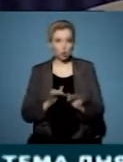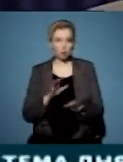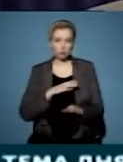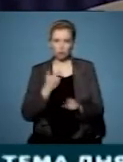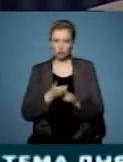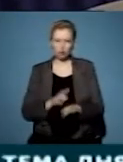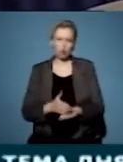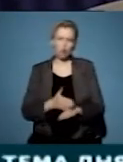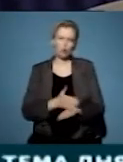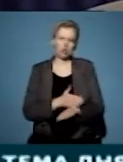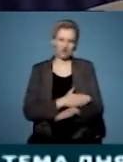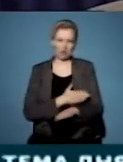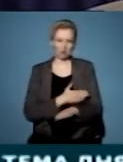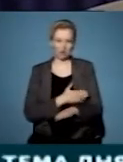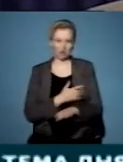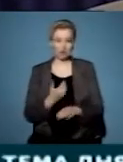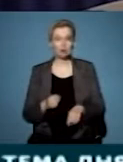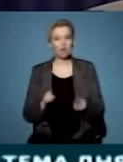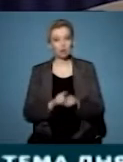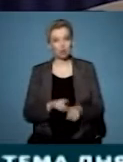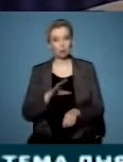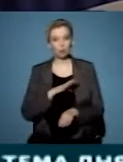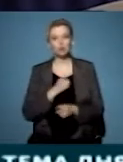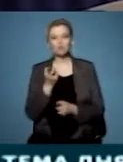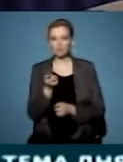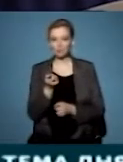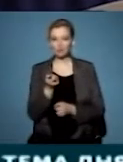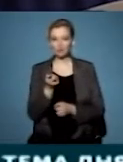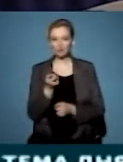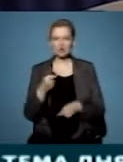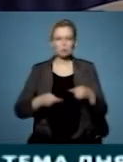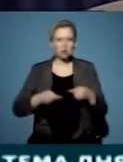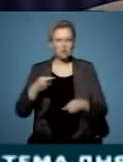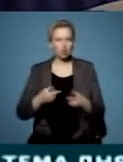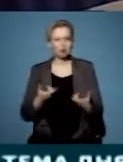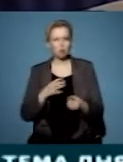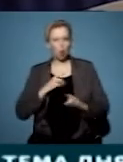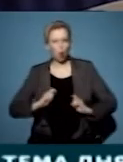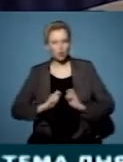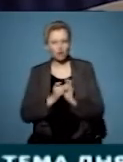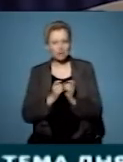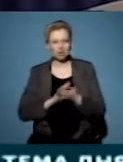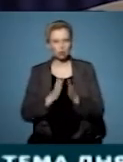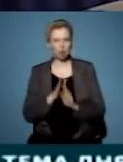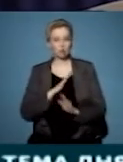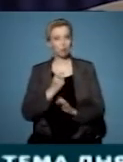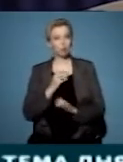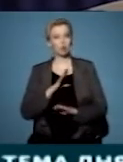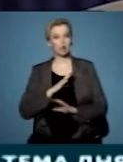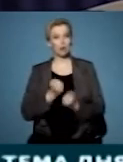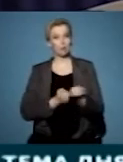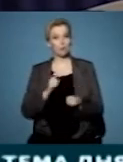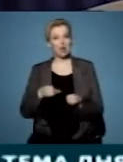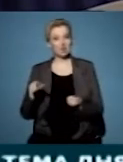дуже довготривалий. І такі були, трошечки сперечалися, десь якісь конфліктні ситуації були. Але були такі